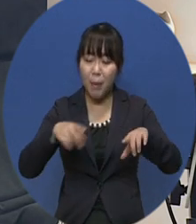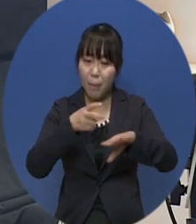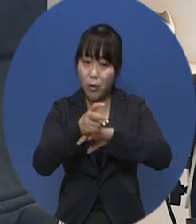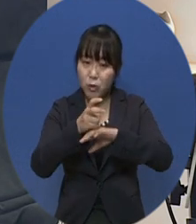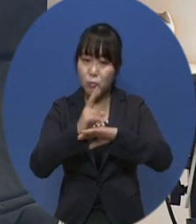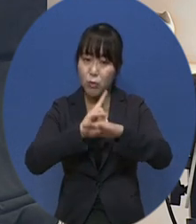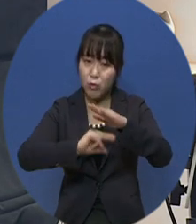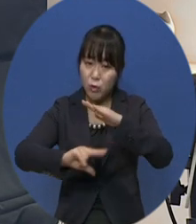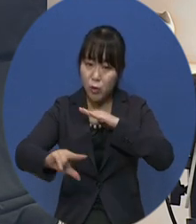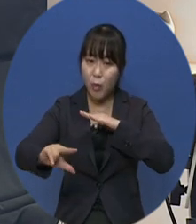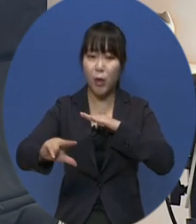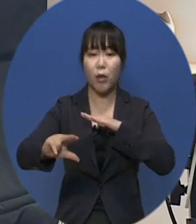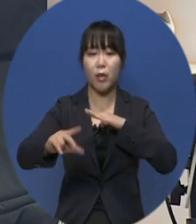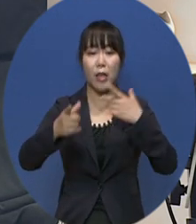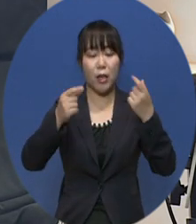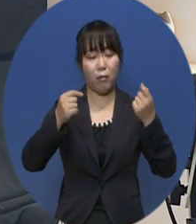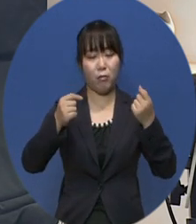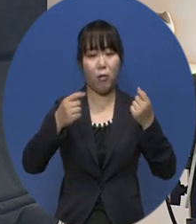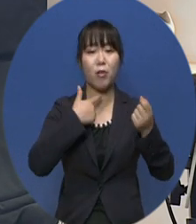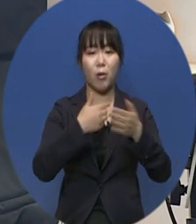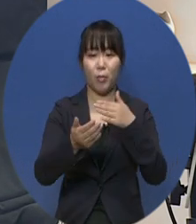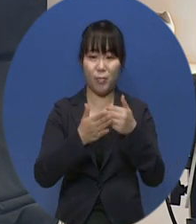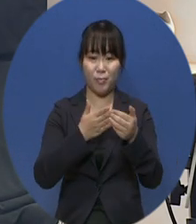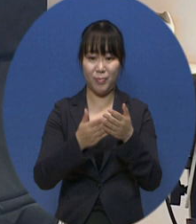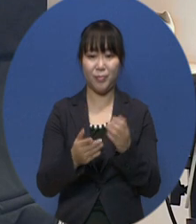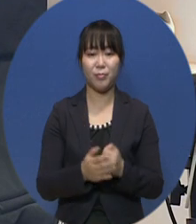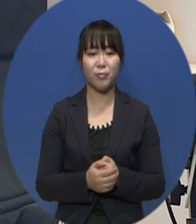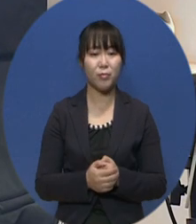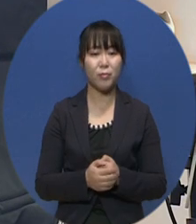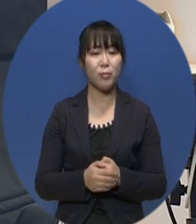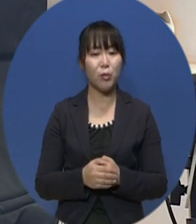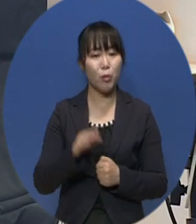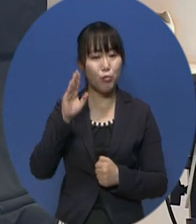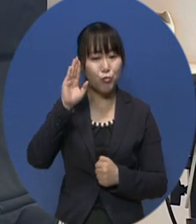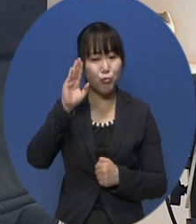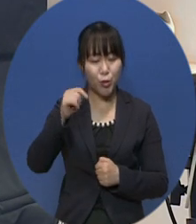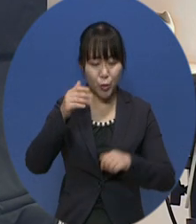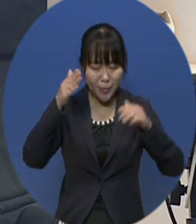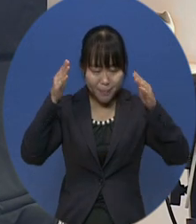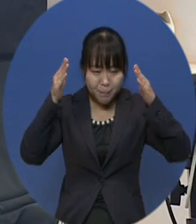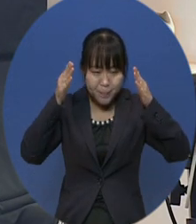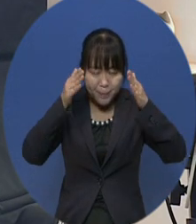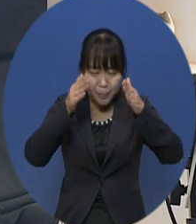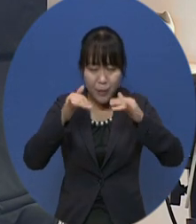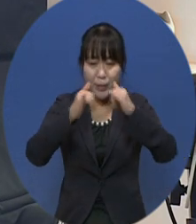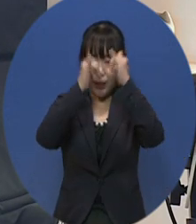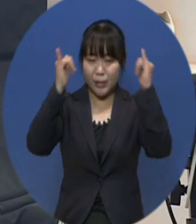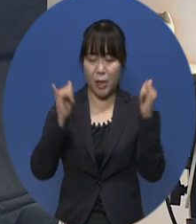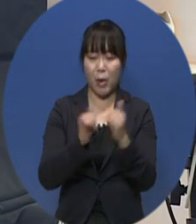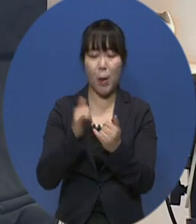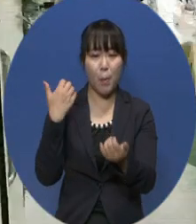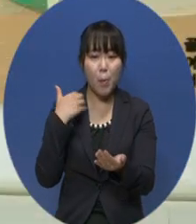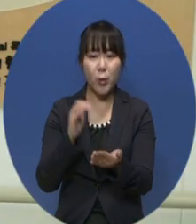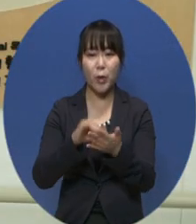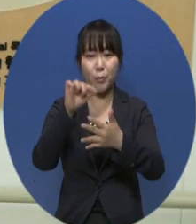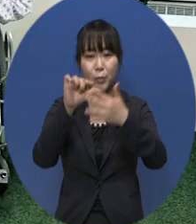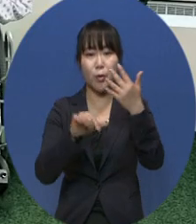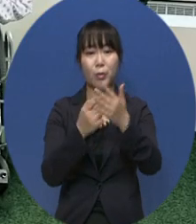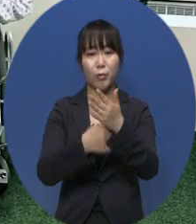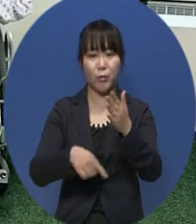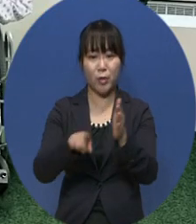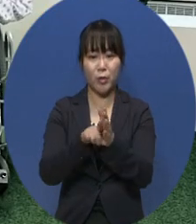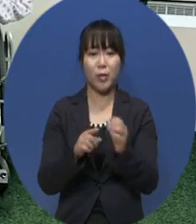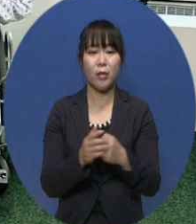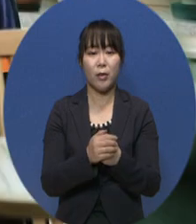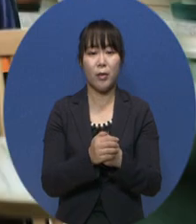타보기 지하철 네. 타보기 이런 네. 걸 하는 거죠. 근데 이런 걸 하고 근데 이제 좀 집중적인 사회복귀 프로그램에 들어가기 위해서는